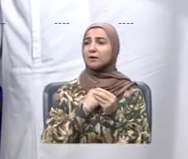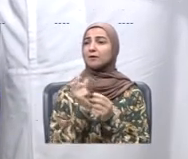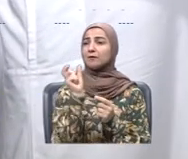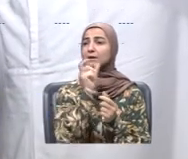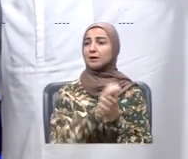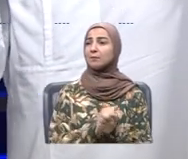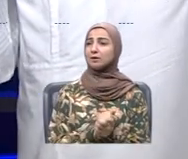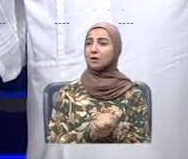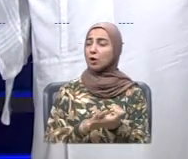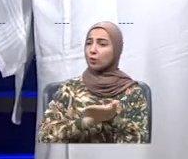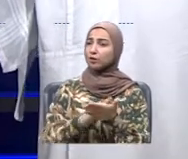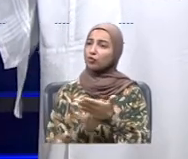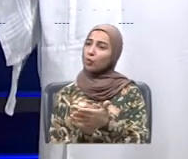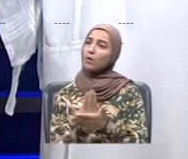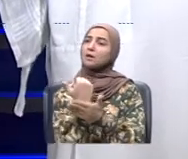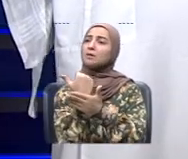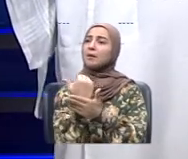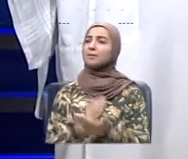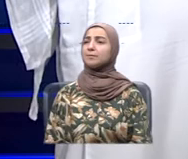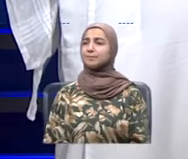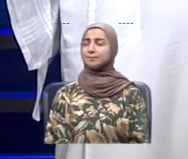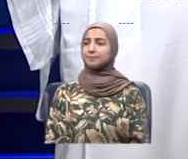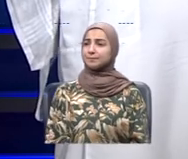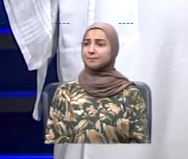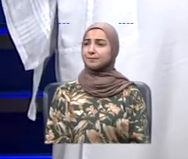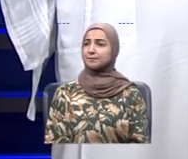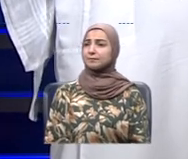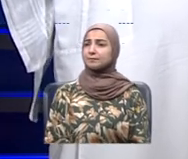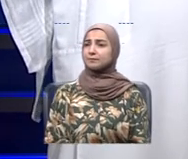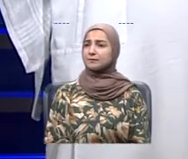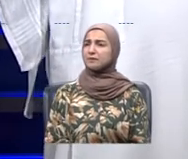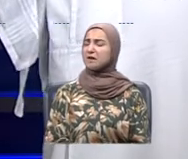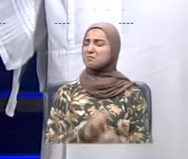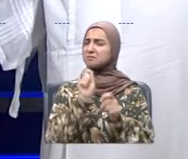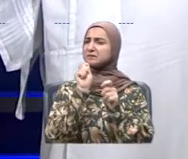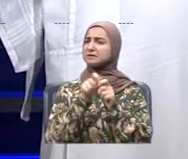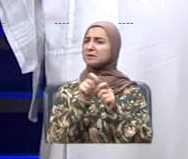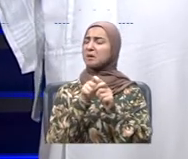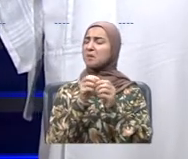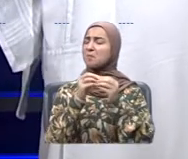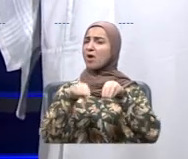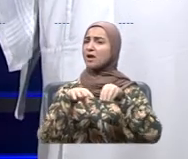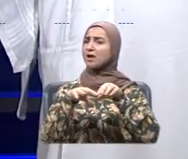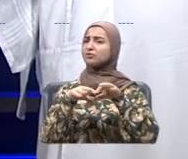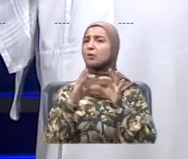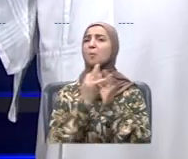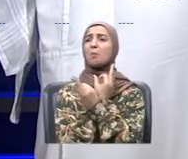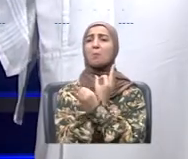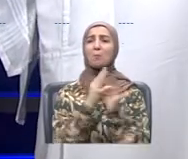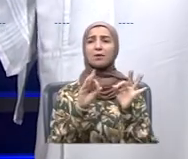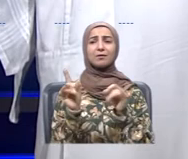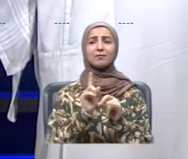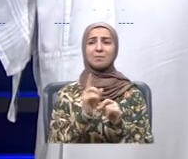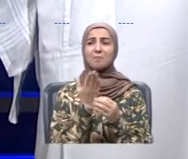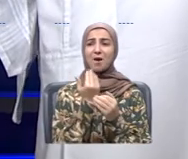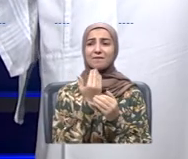والطباعة، ولكنه رأى أنه لم يعالجها بشكل كافي ولم يطرح